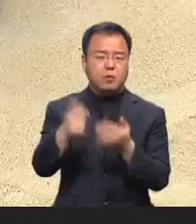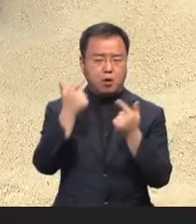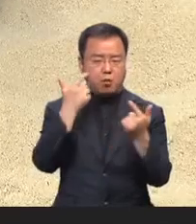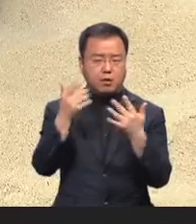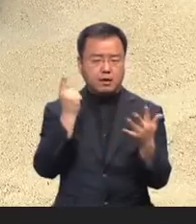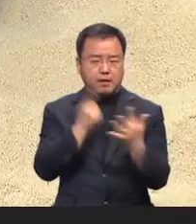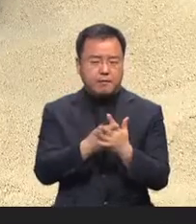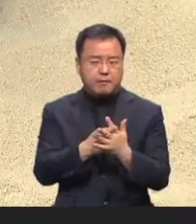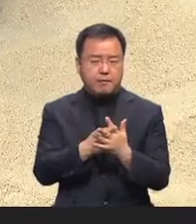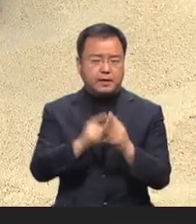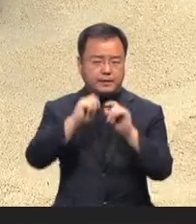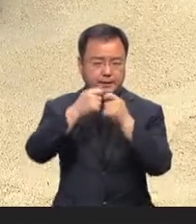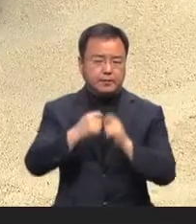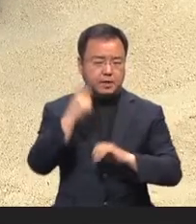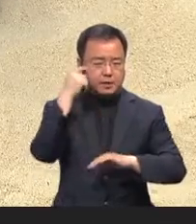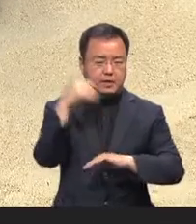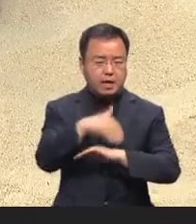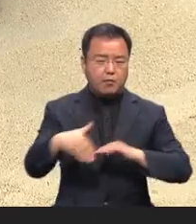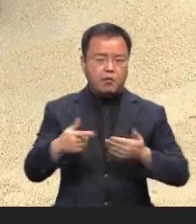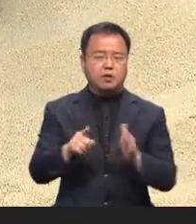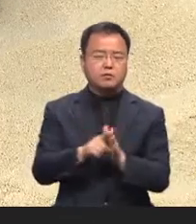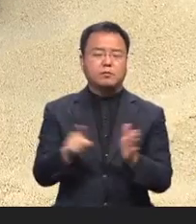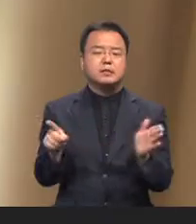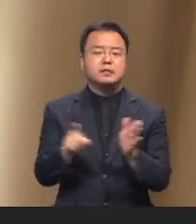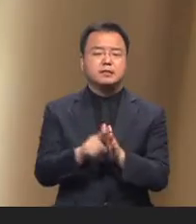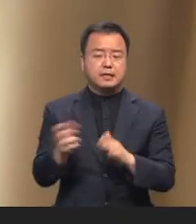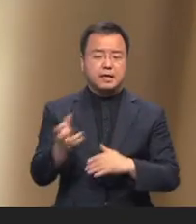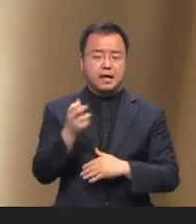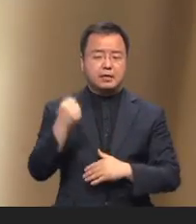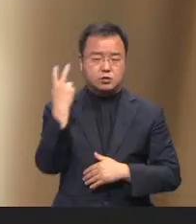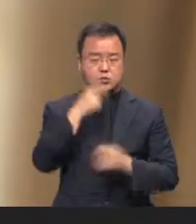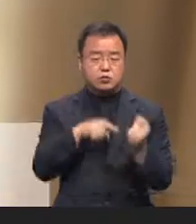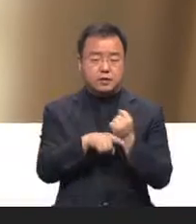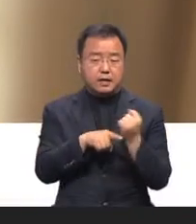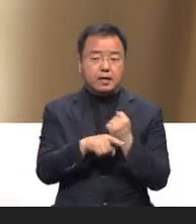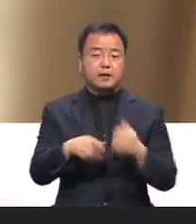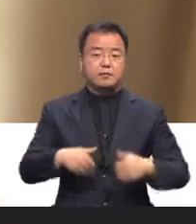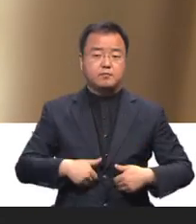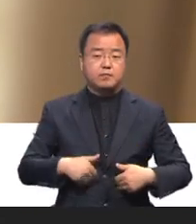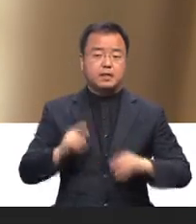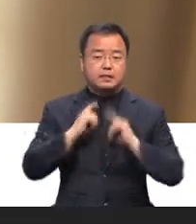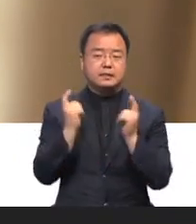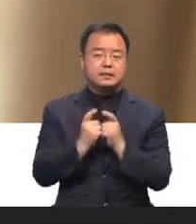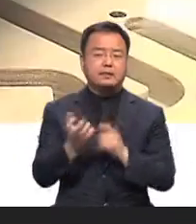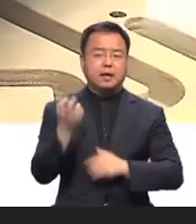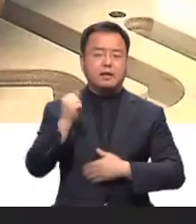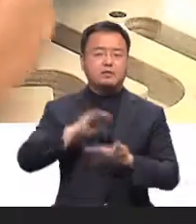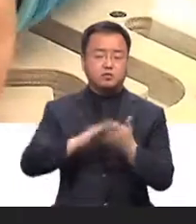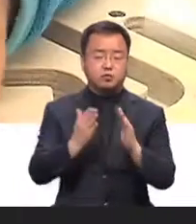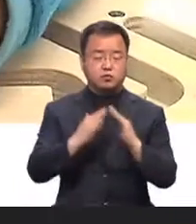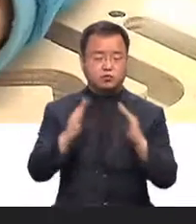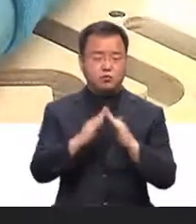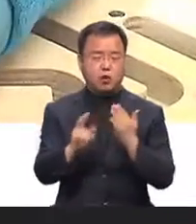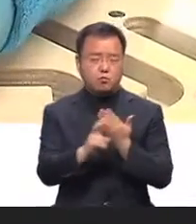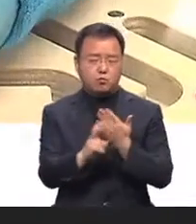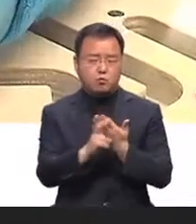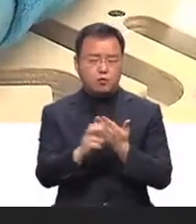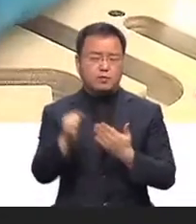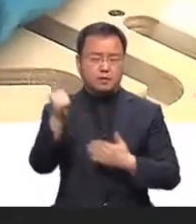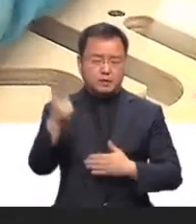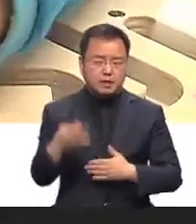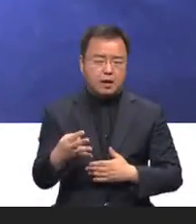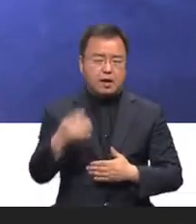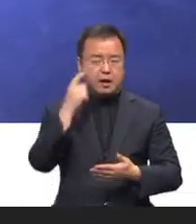세울 수 있도록 신뢰성 있는 조사가 시급합니다 특히 살이 비추 아니 불법적으로 운영하는 경우가 여러 차례 적발된